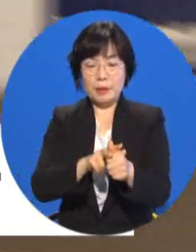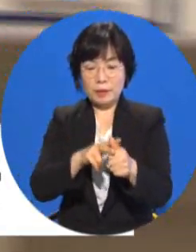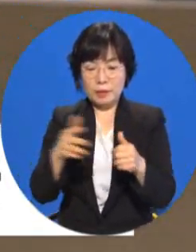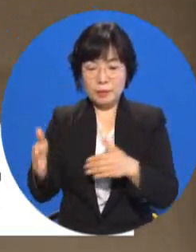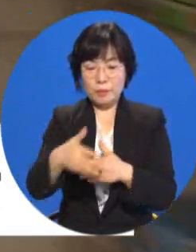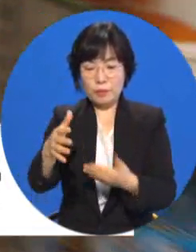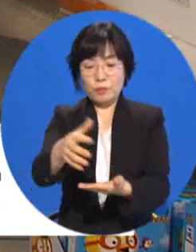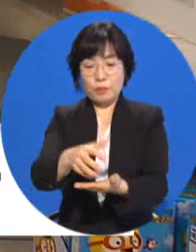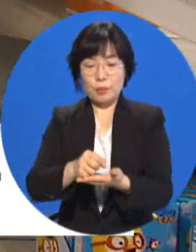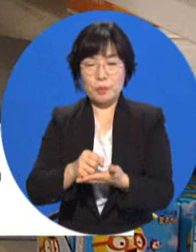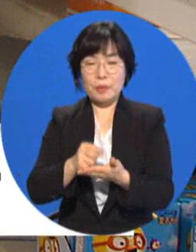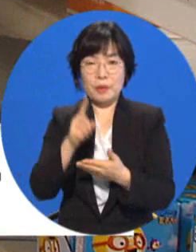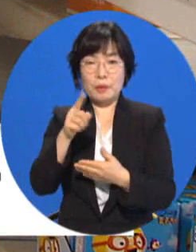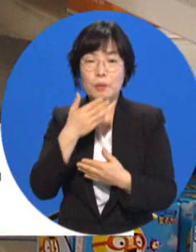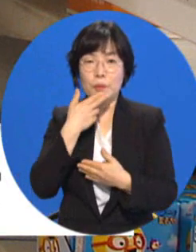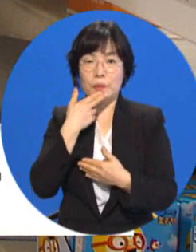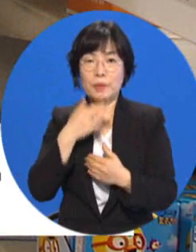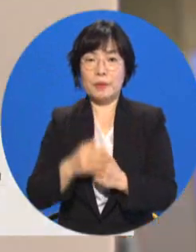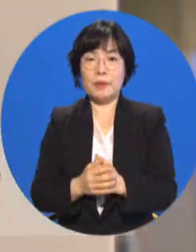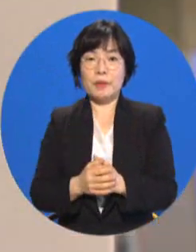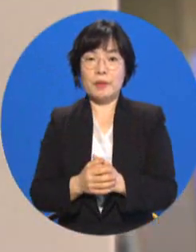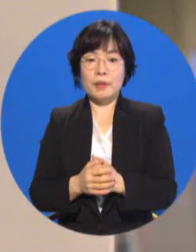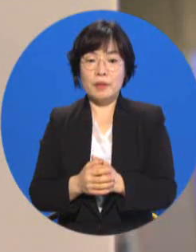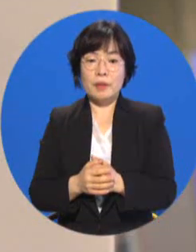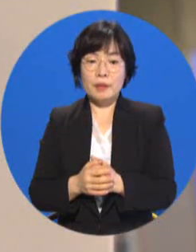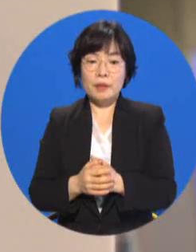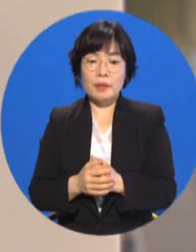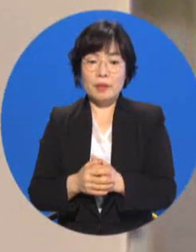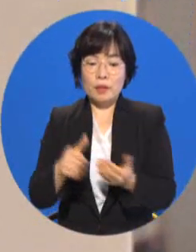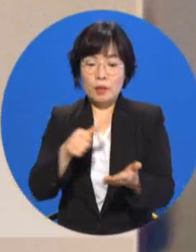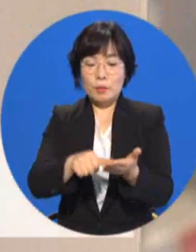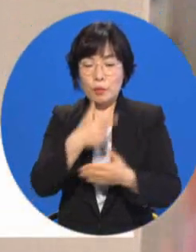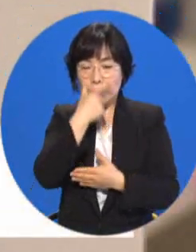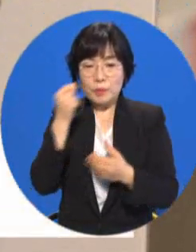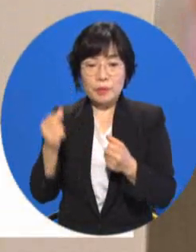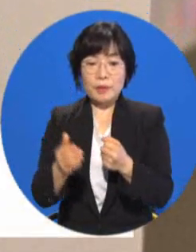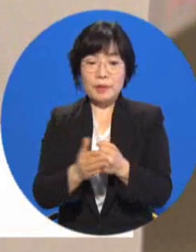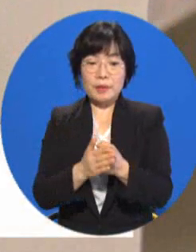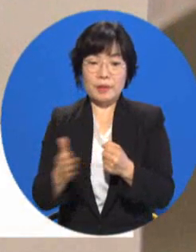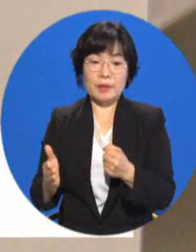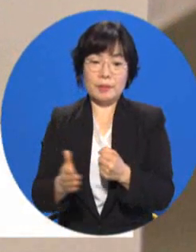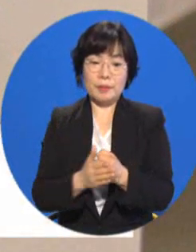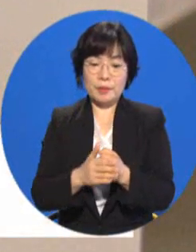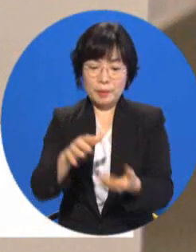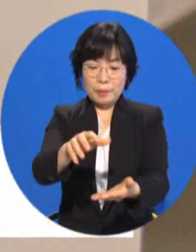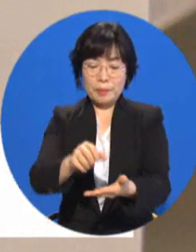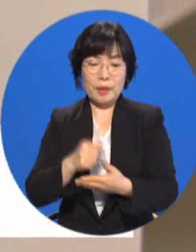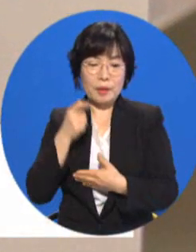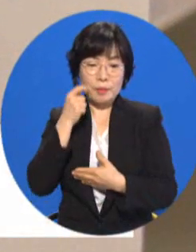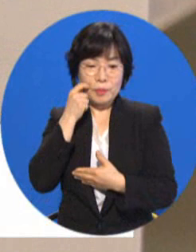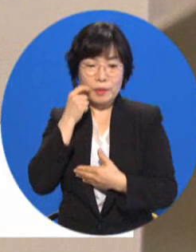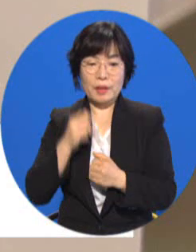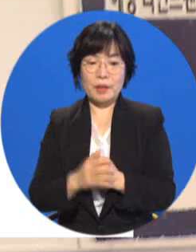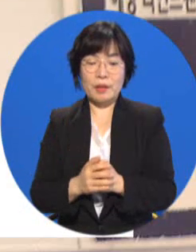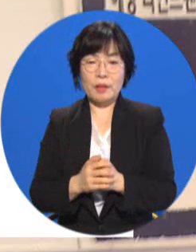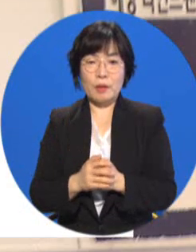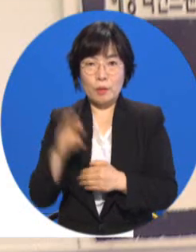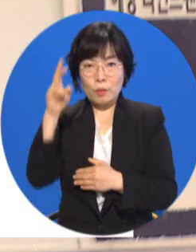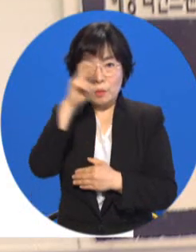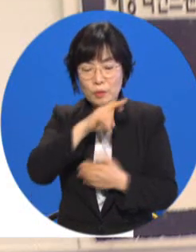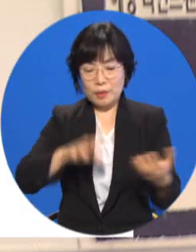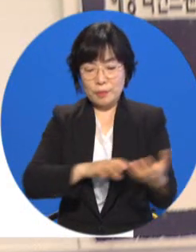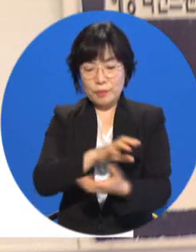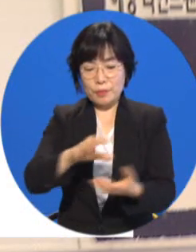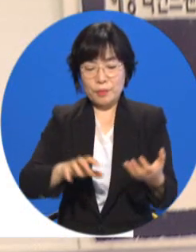곳도 마스크가 들어오지 않았습니다. 물량이 다 없어가지고 네. 지금 들어오지는 못하고 있습니다. 그래가지고